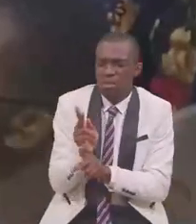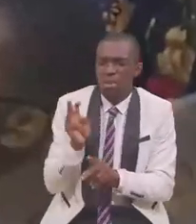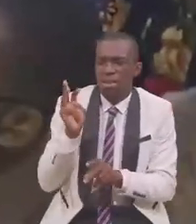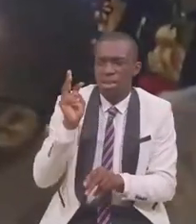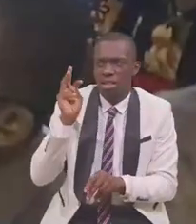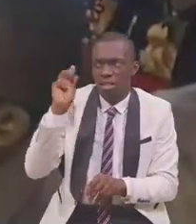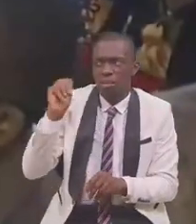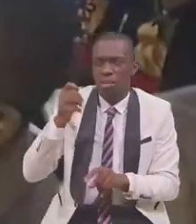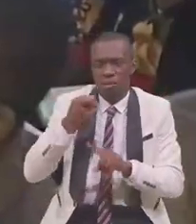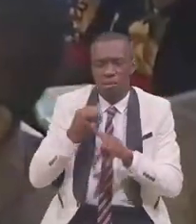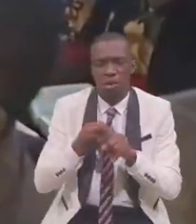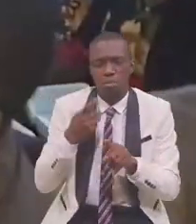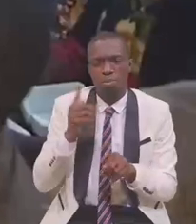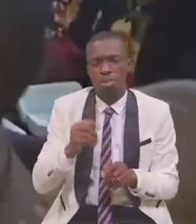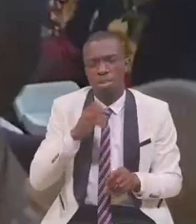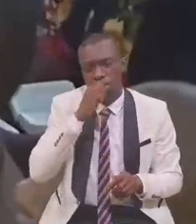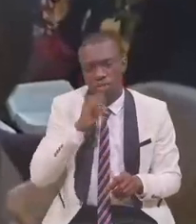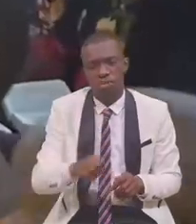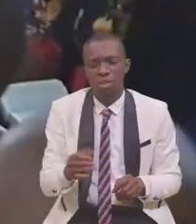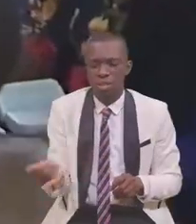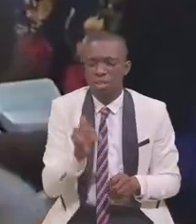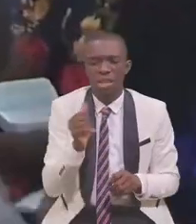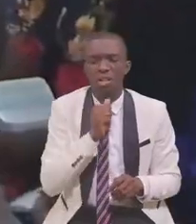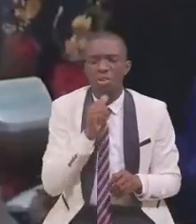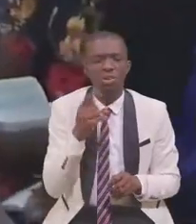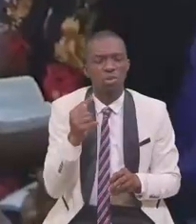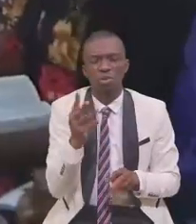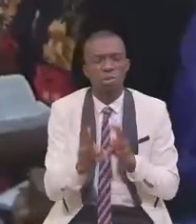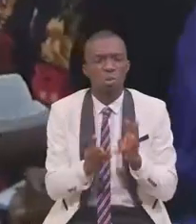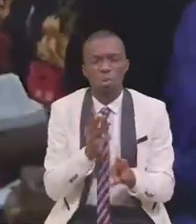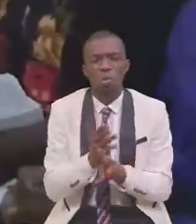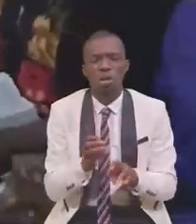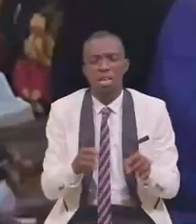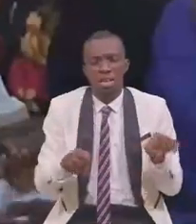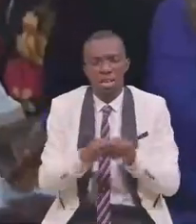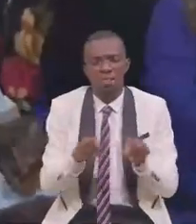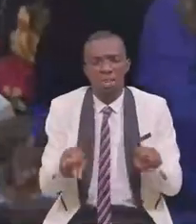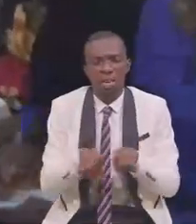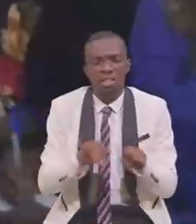ne suis pas du monde. » Nous allons aux Romains,